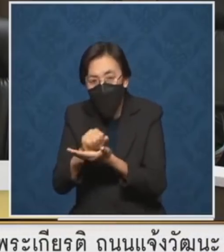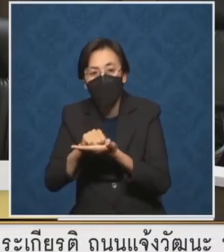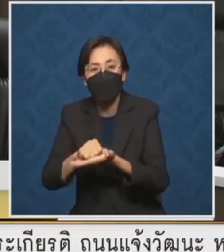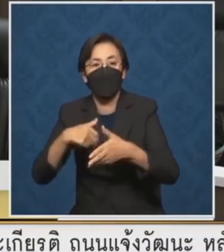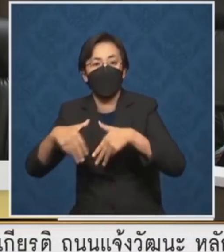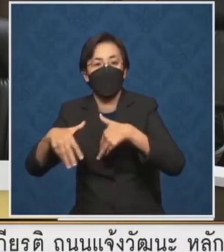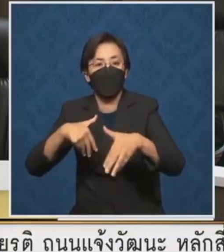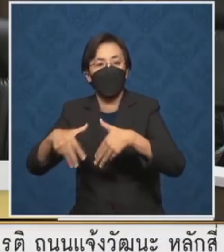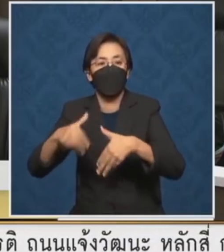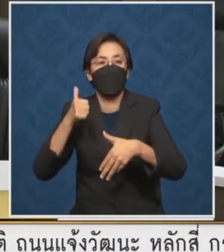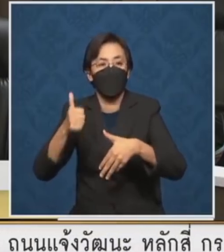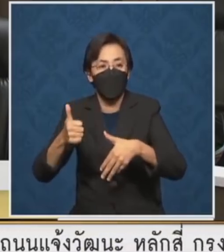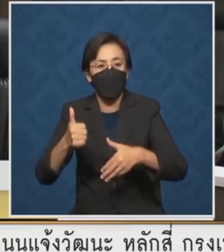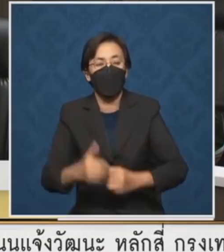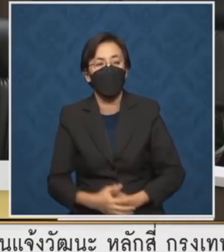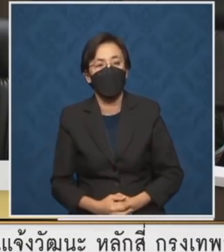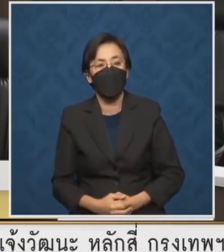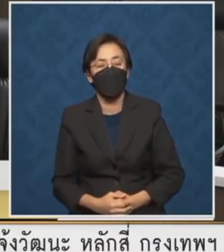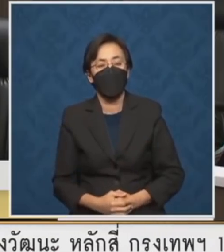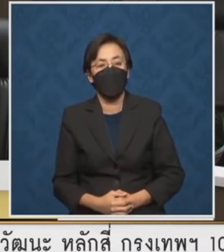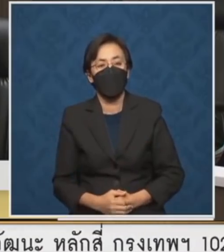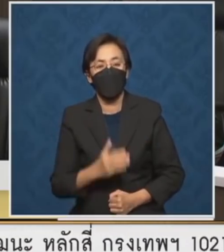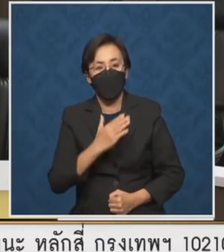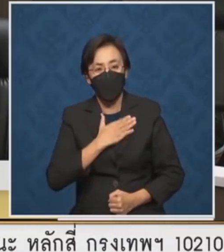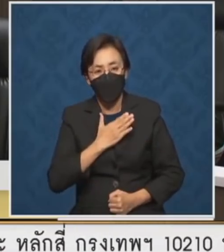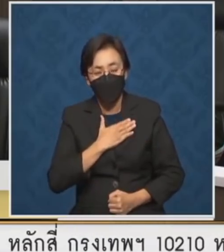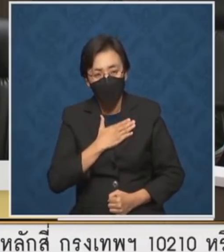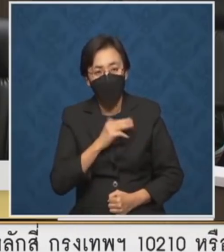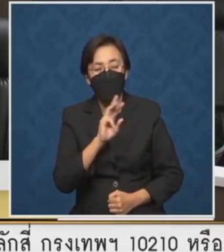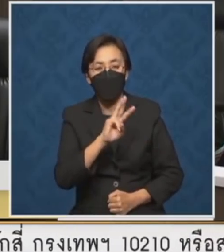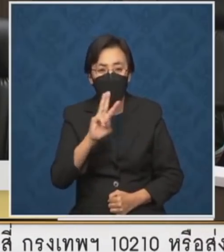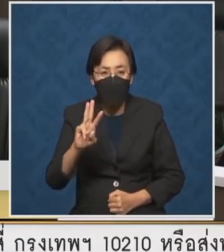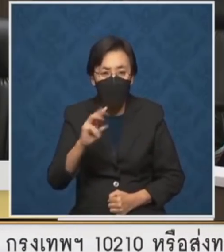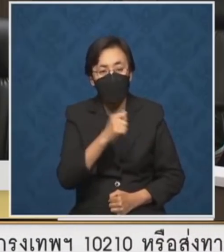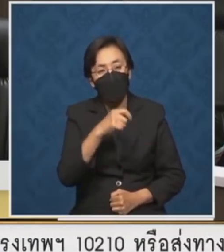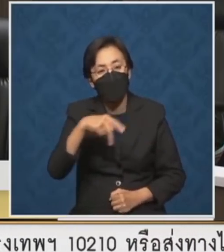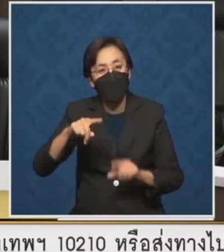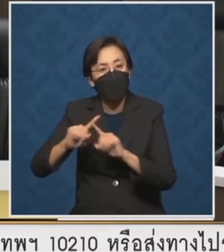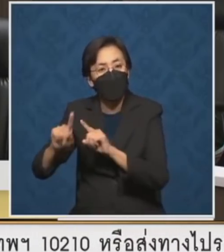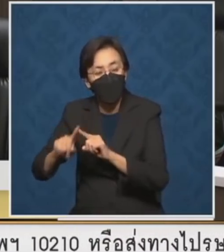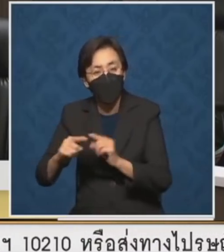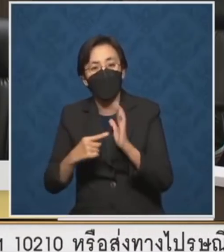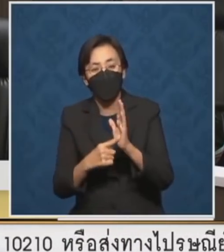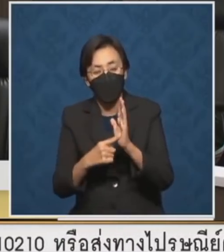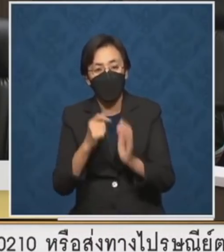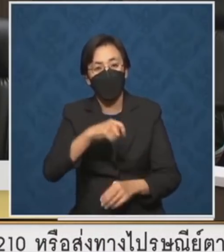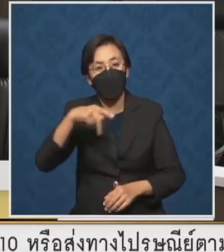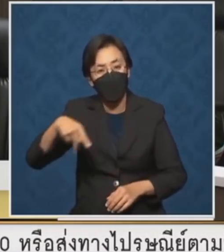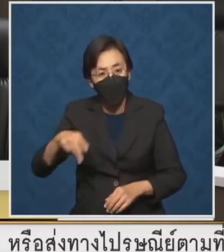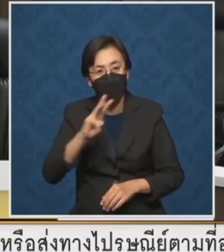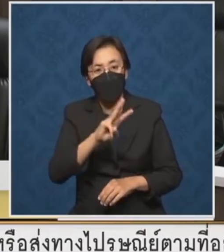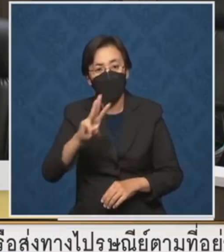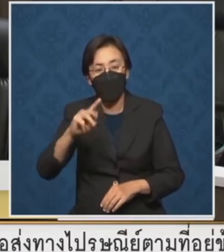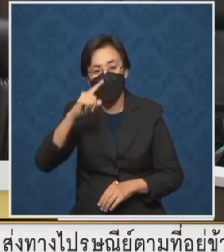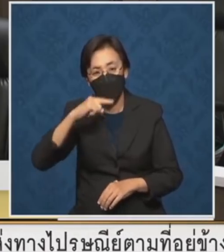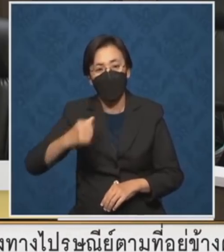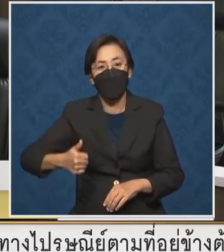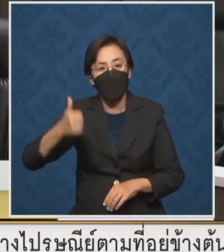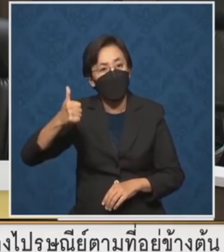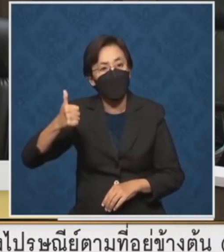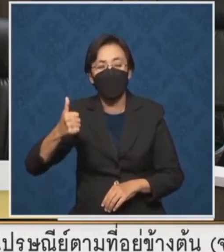างครับเรามีแพลตฟอร์ม contact tracing อย่างไทยชนะที่พังเละเทะไม่เป็นท่า